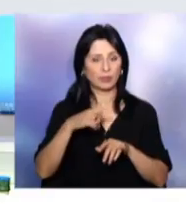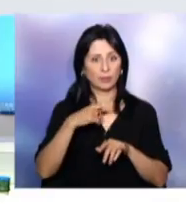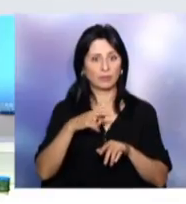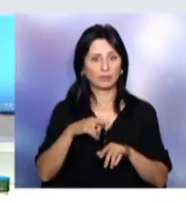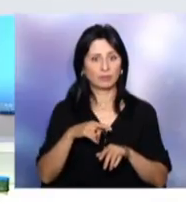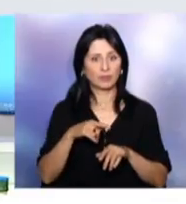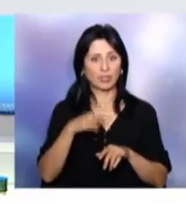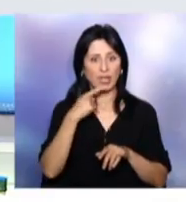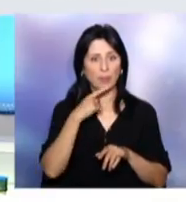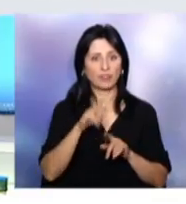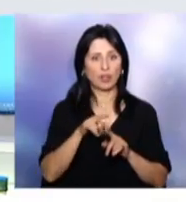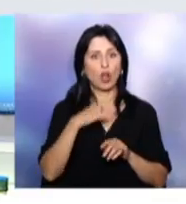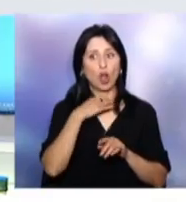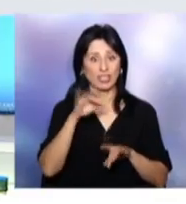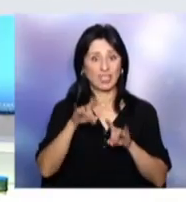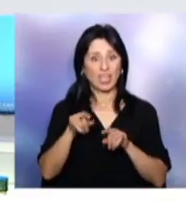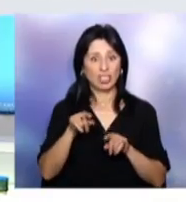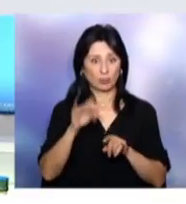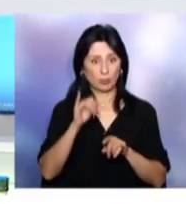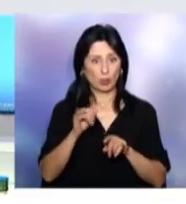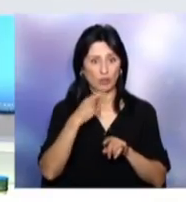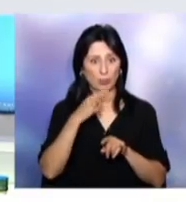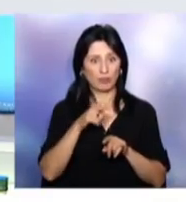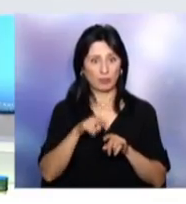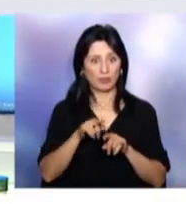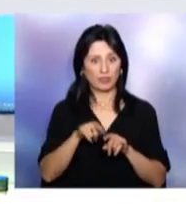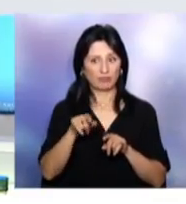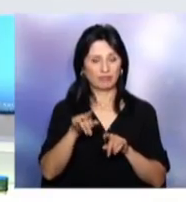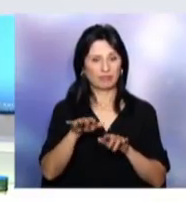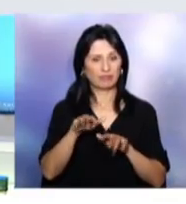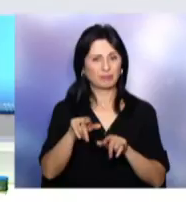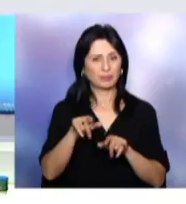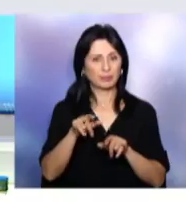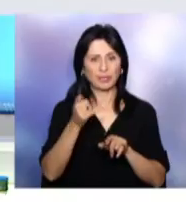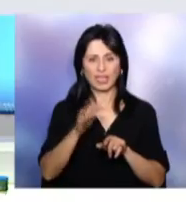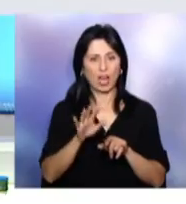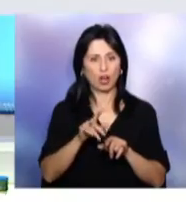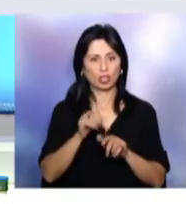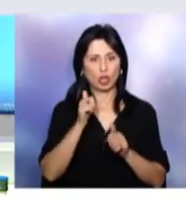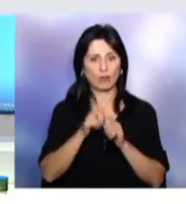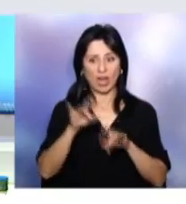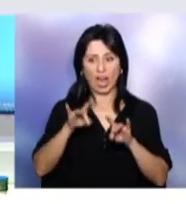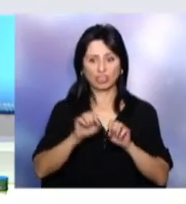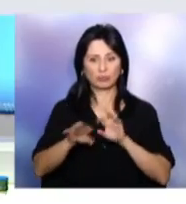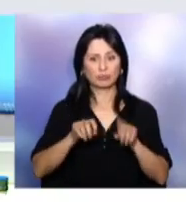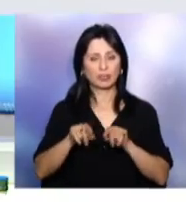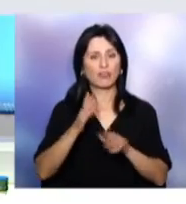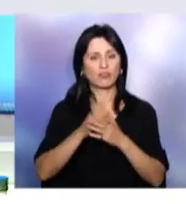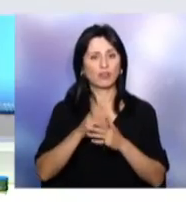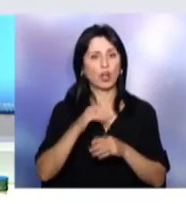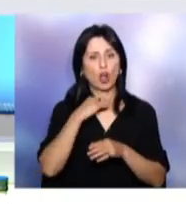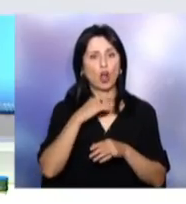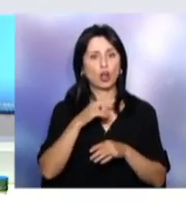გულისხობთ. ლაპარაკია ხორცის ნახარშზე, რომელიც ექსტრაქტული ნივთიერებების, ანუ ხარშვის დროს წარმოქმნილი